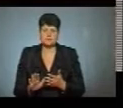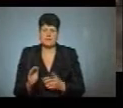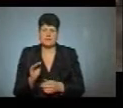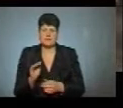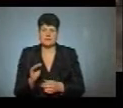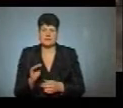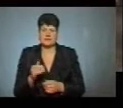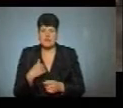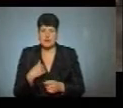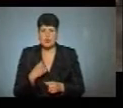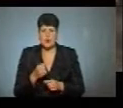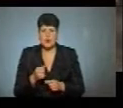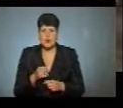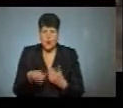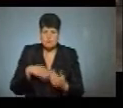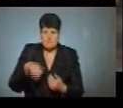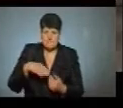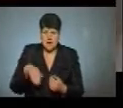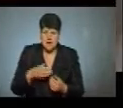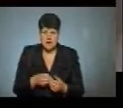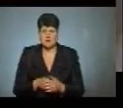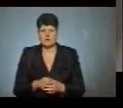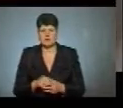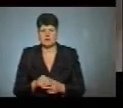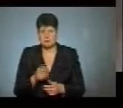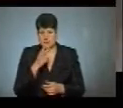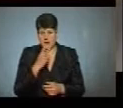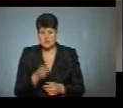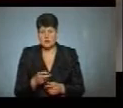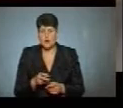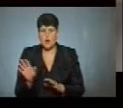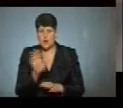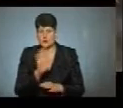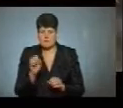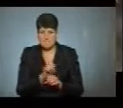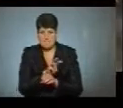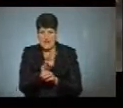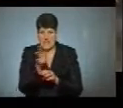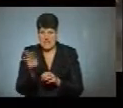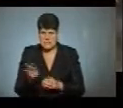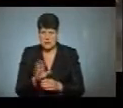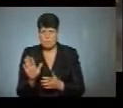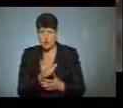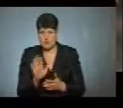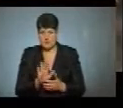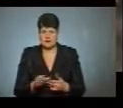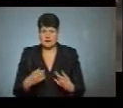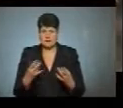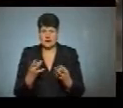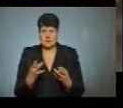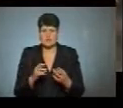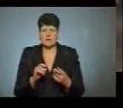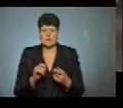фізрозчином. Я його розбавляю і, як бачите, то розбризгую і протираю, де потрібно,